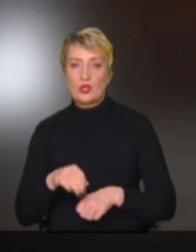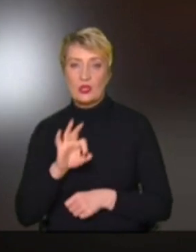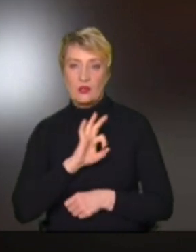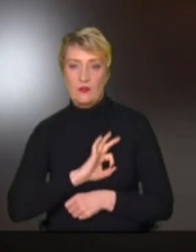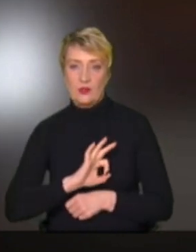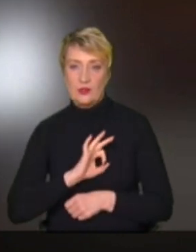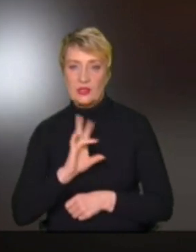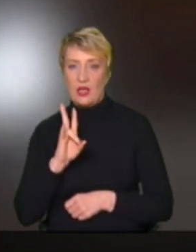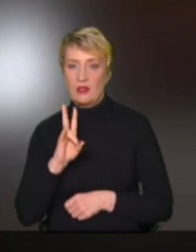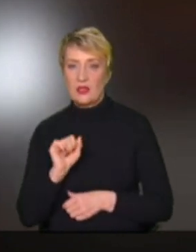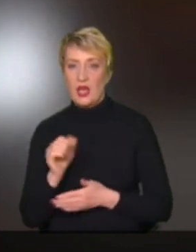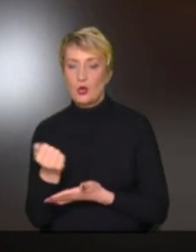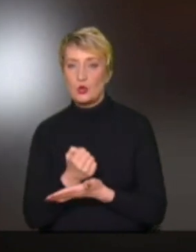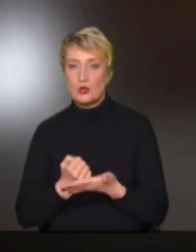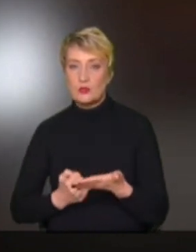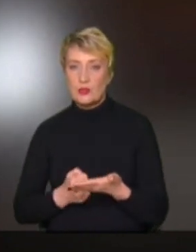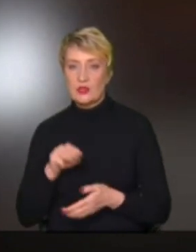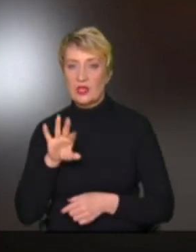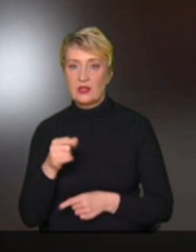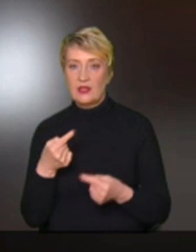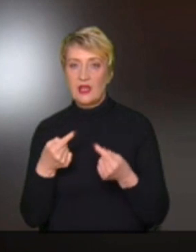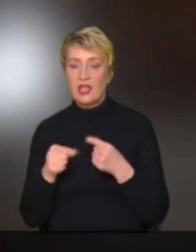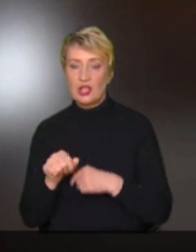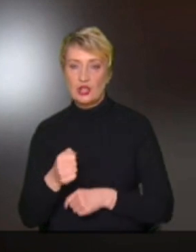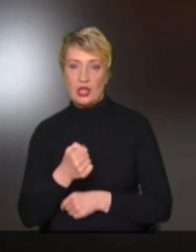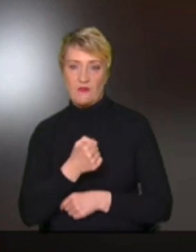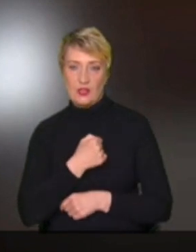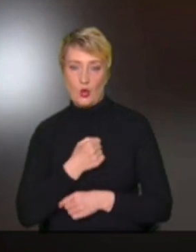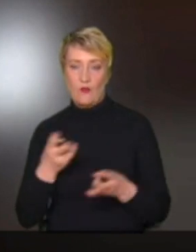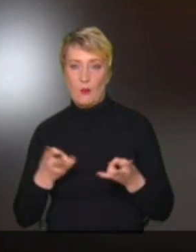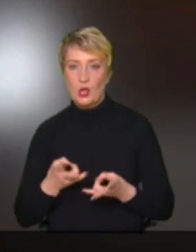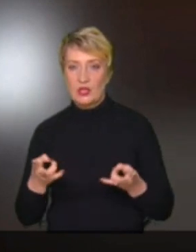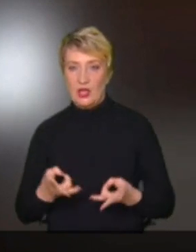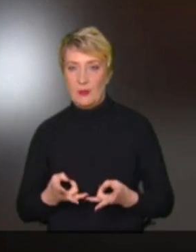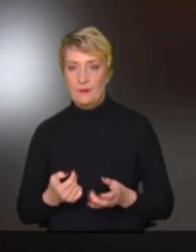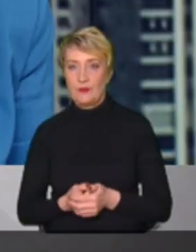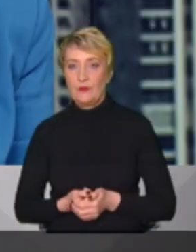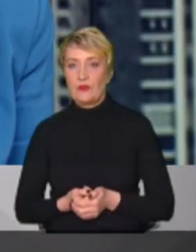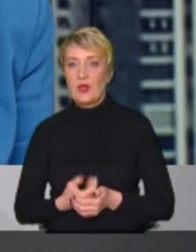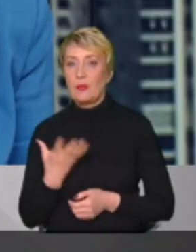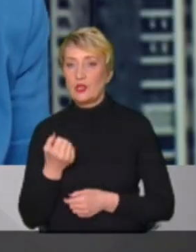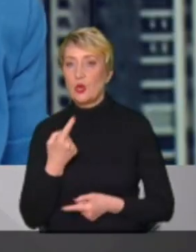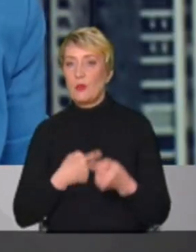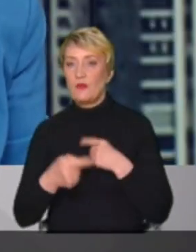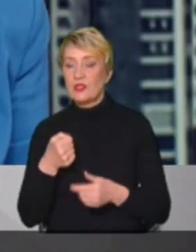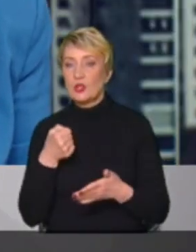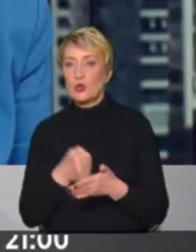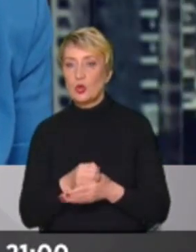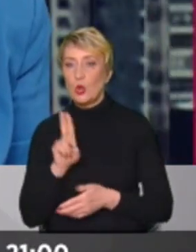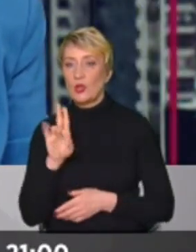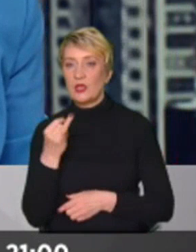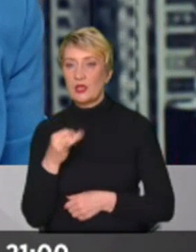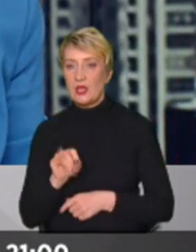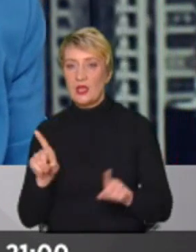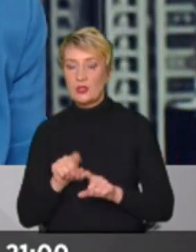на озброєння та на інші військові потреби. Ми ще з вами повернемось зараз до Китаю, що